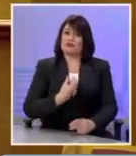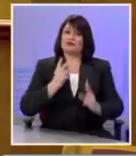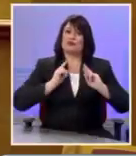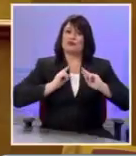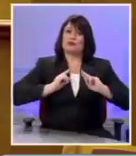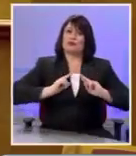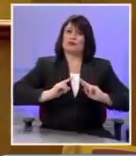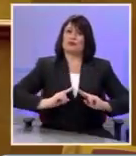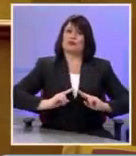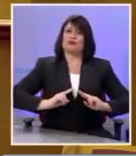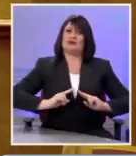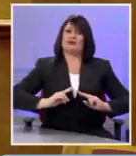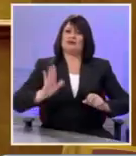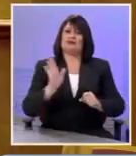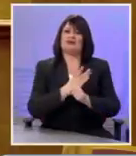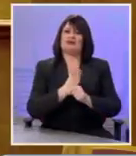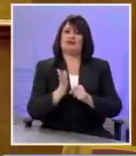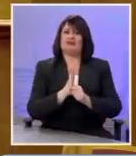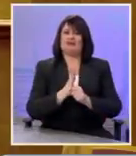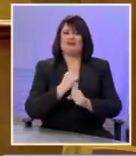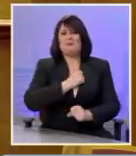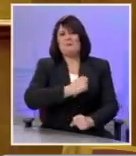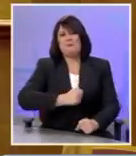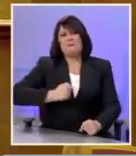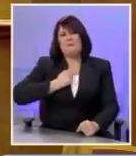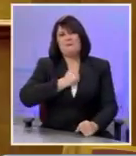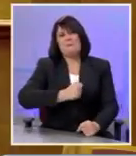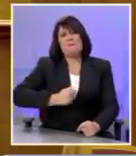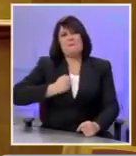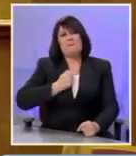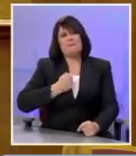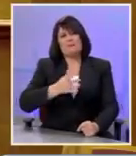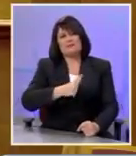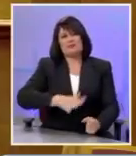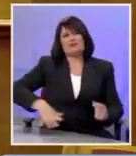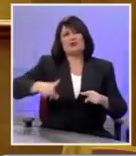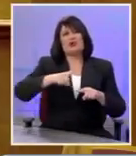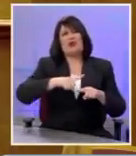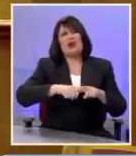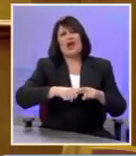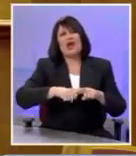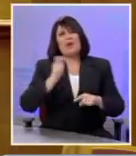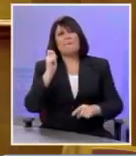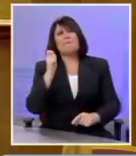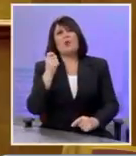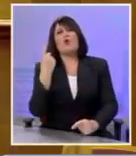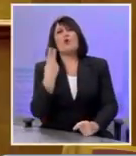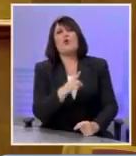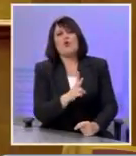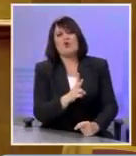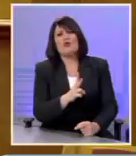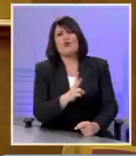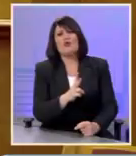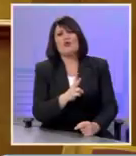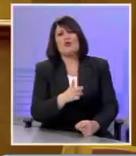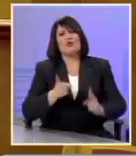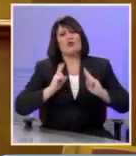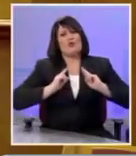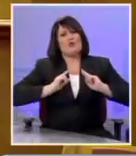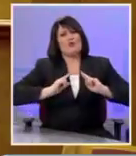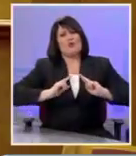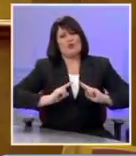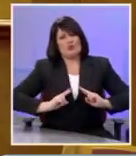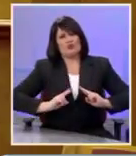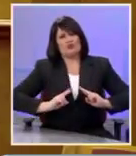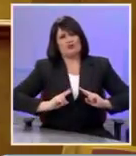με τη συμφορά και το δράμα που έχετε φάρει στον ελληνικό λαό με την πολιτική σας? Είσαστε ικανοποιημένος